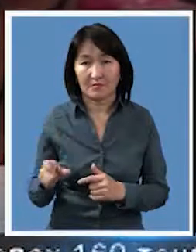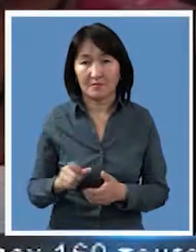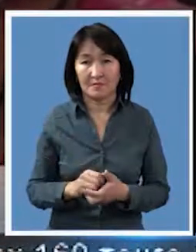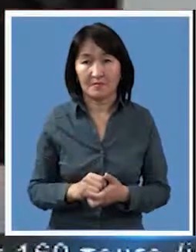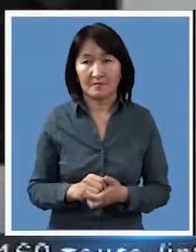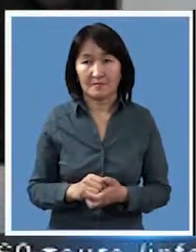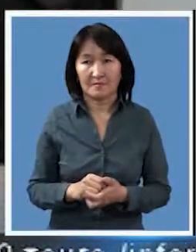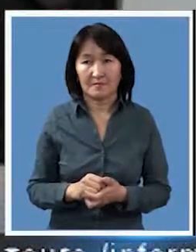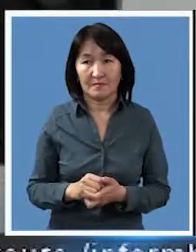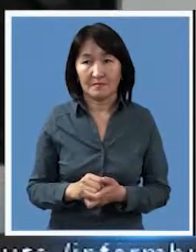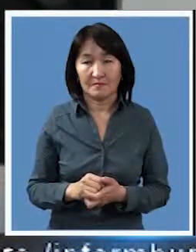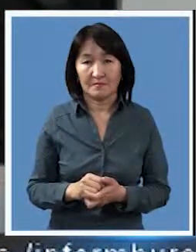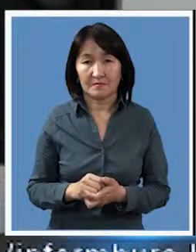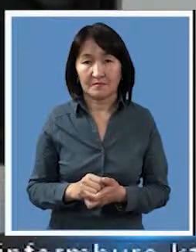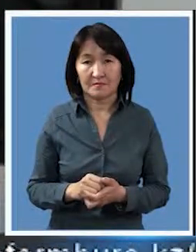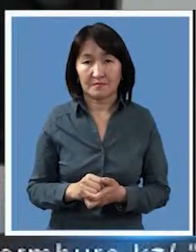Конкурс торговал в этом году.